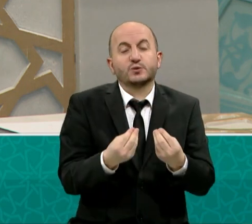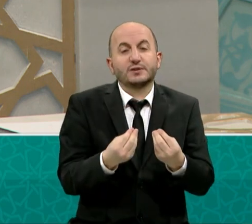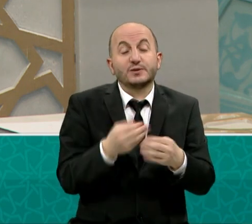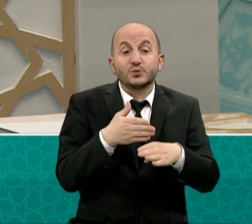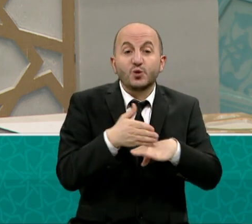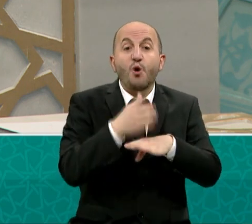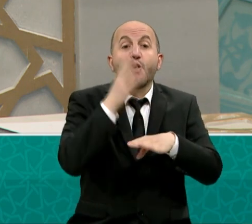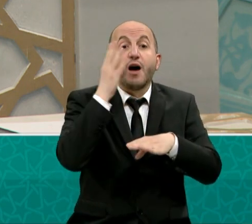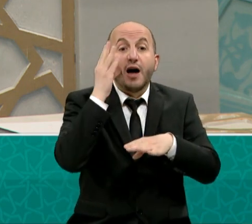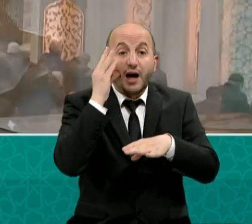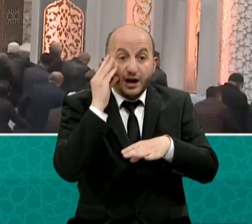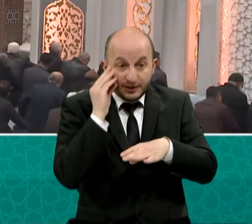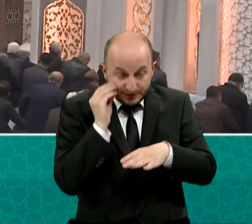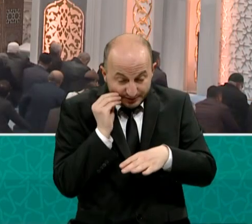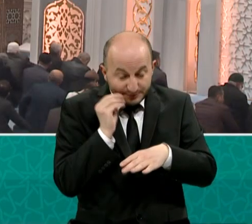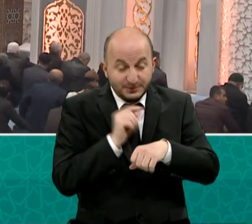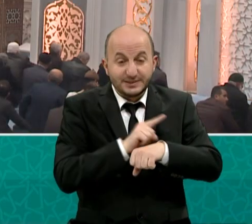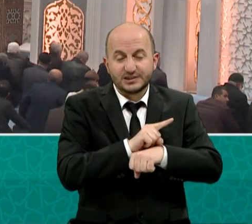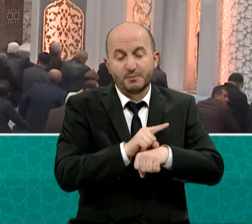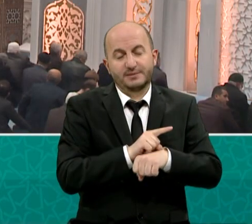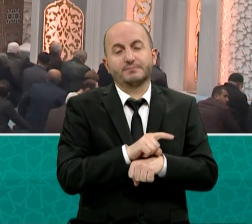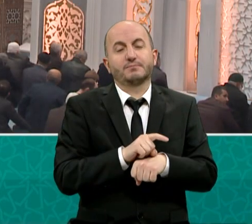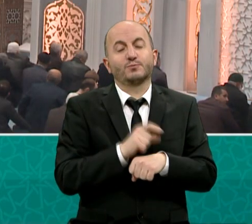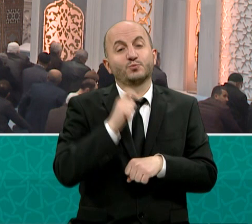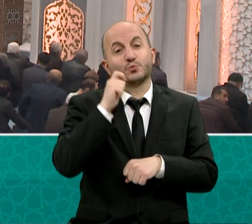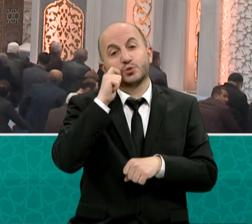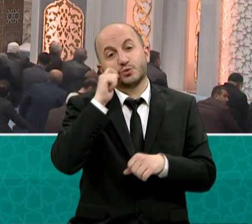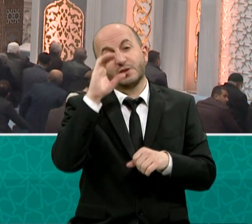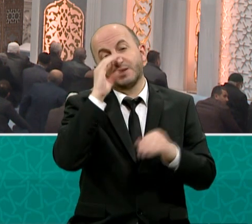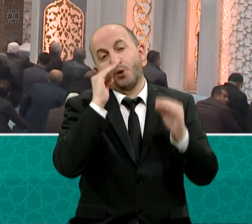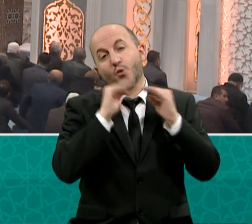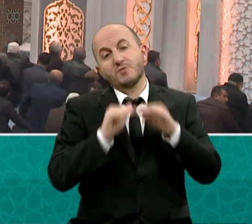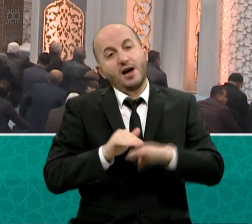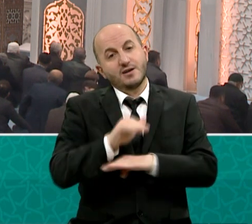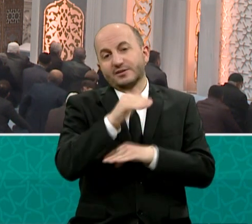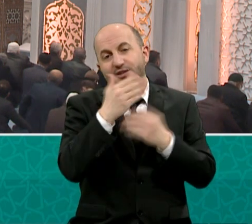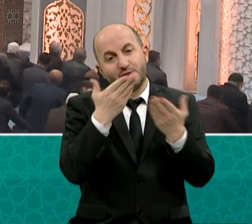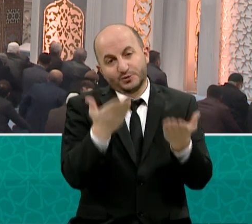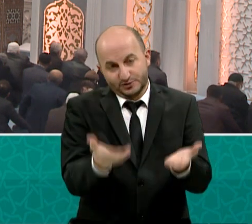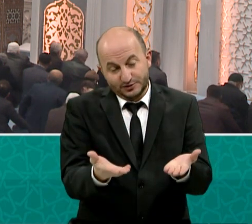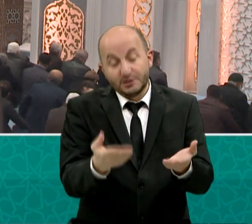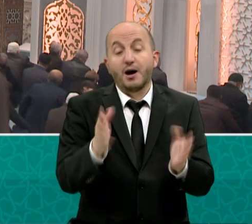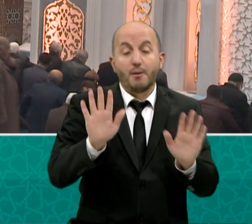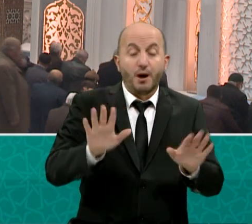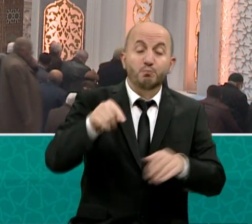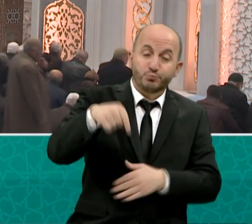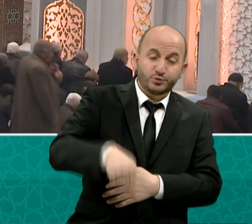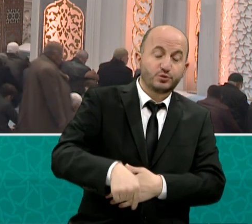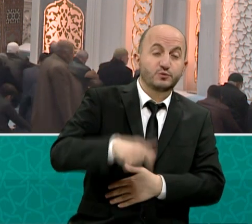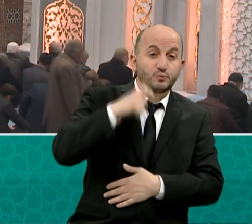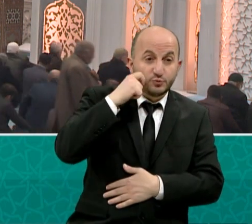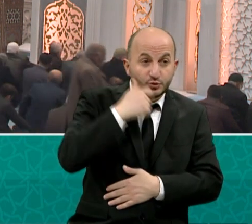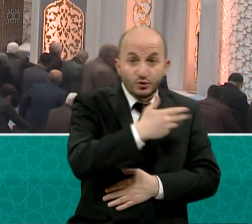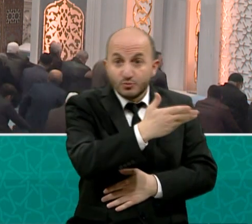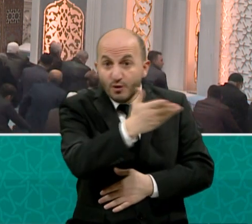doğru anlayıp doğru algıladığımız takdirde Müslümanca bir hayat yaşarız. Ama bugün